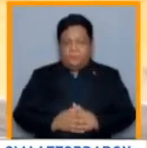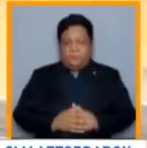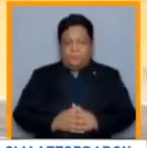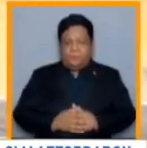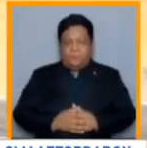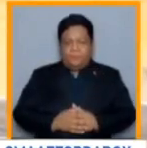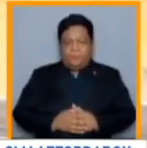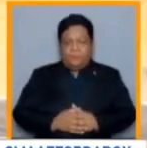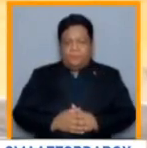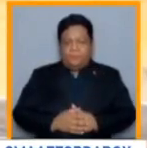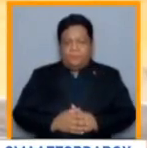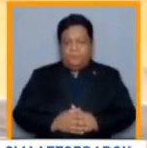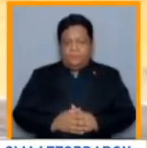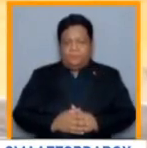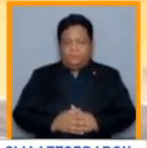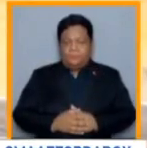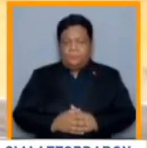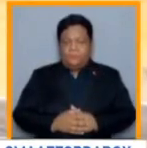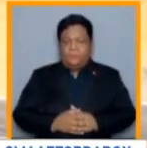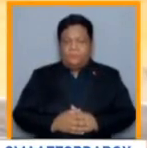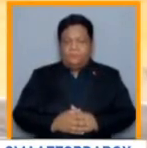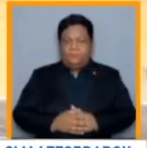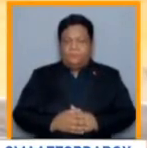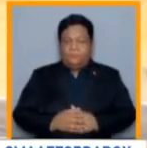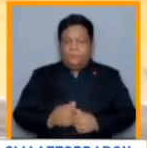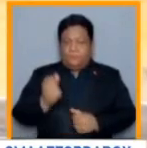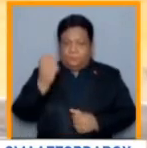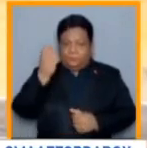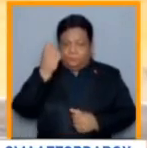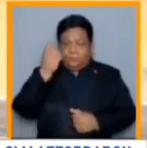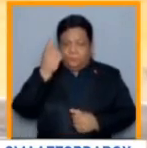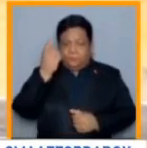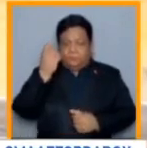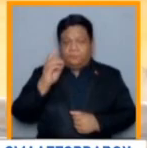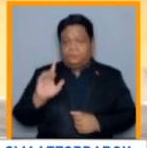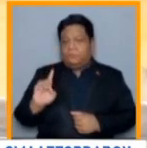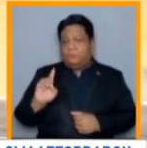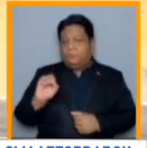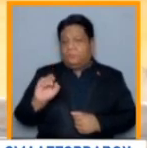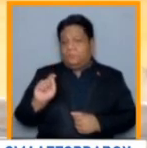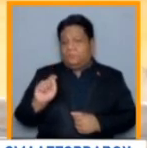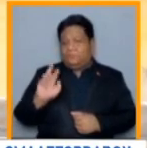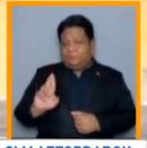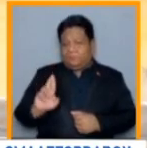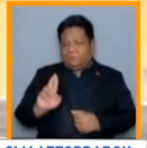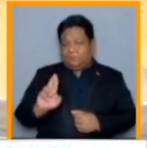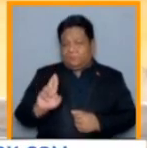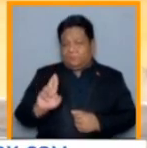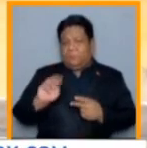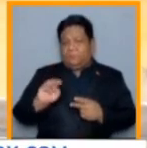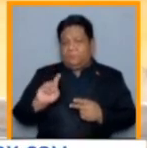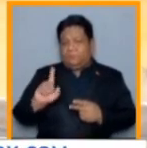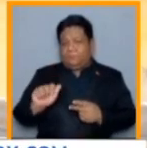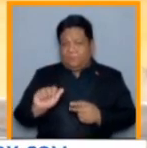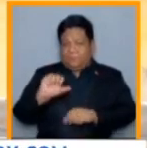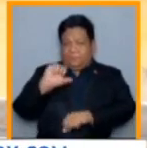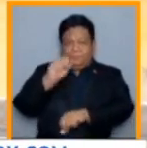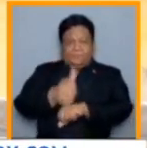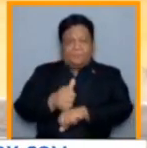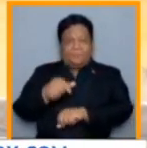Last day na ng mobile vaccination drive ng DOTR at MMDA sa Paranaque Integrated Terminal Exchange o